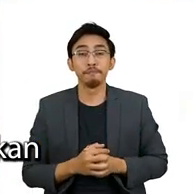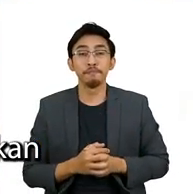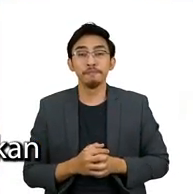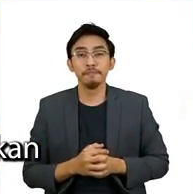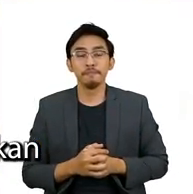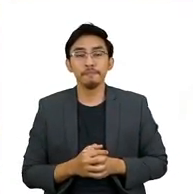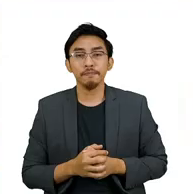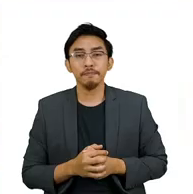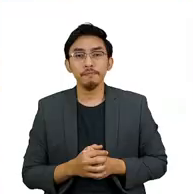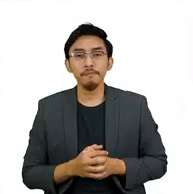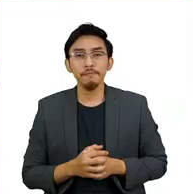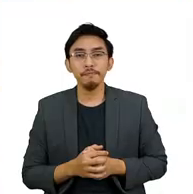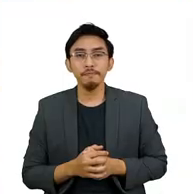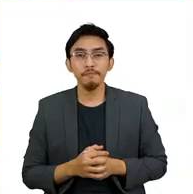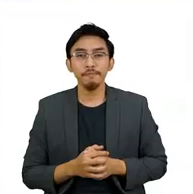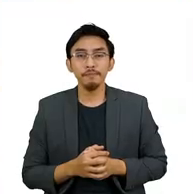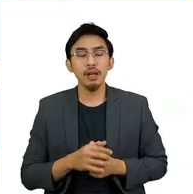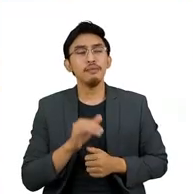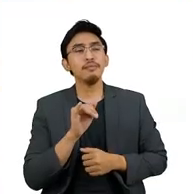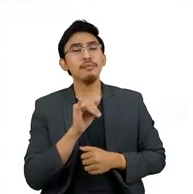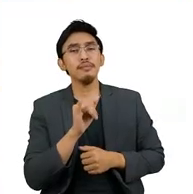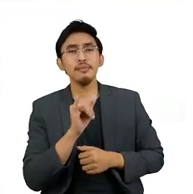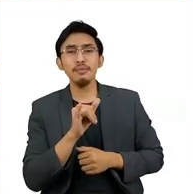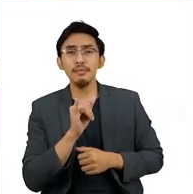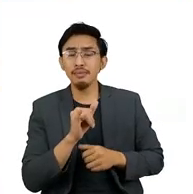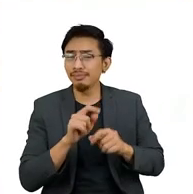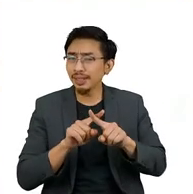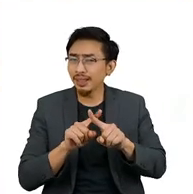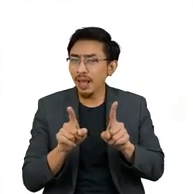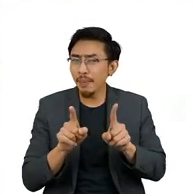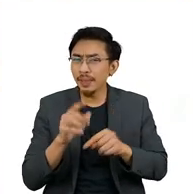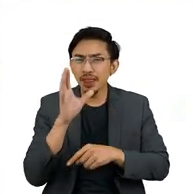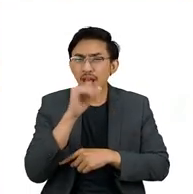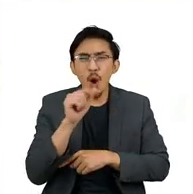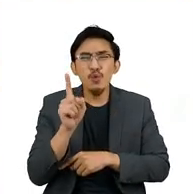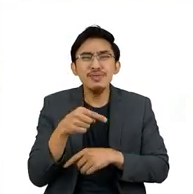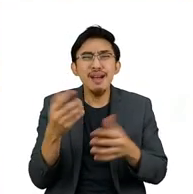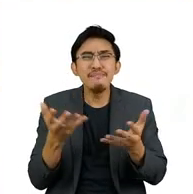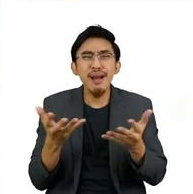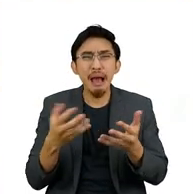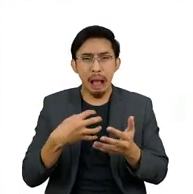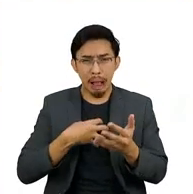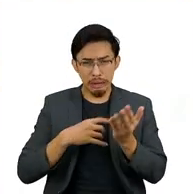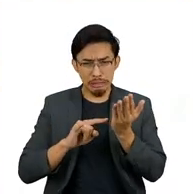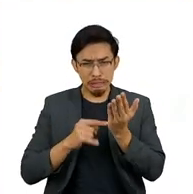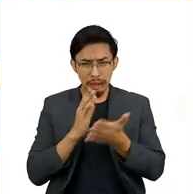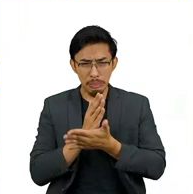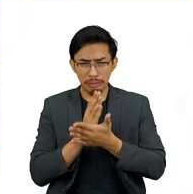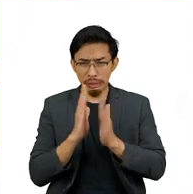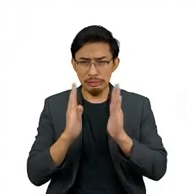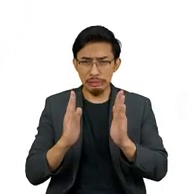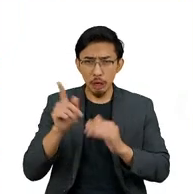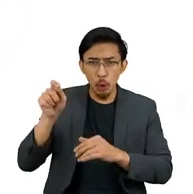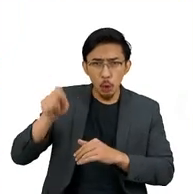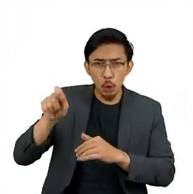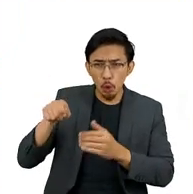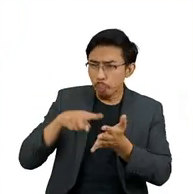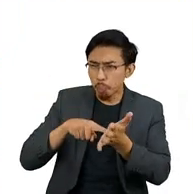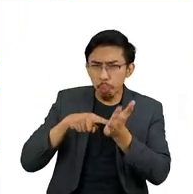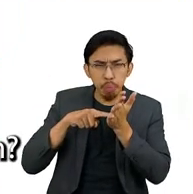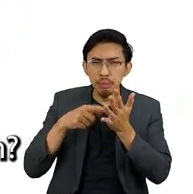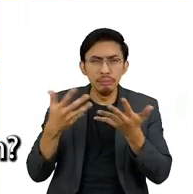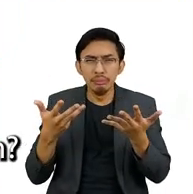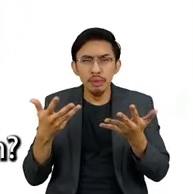tujuan yang ditentukan. Oh begitu, tapi tahu dari mana pembatasan hak digital yang sudah disediakan